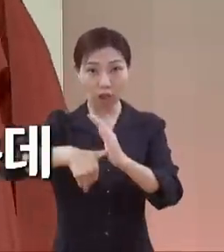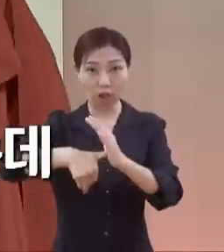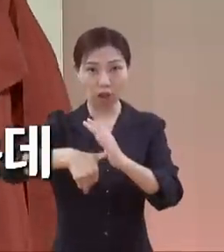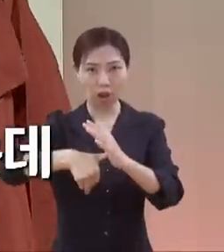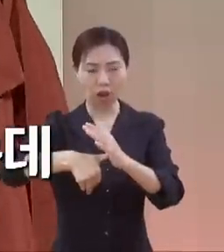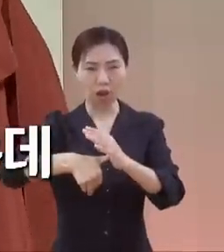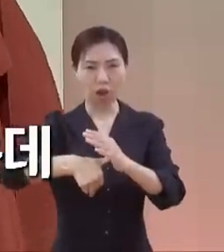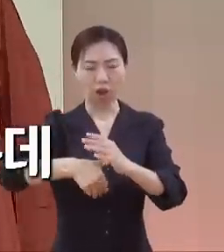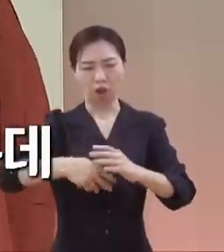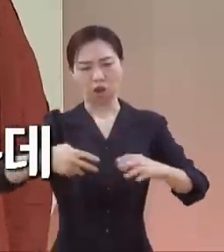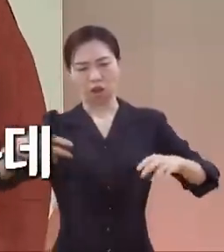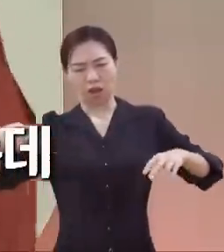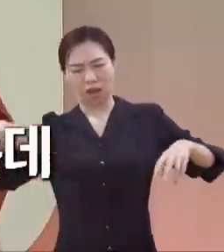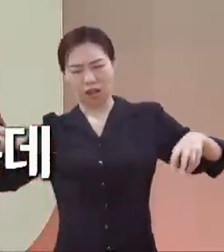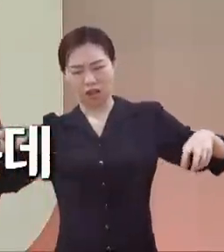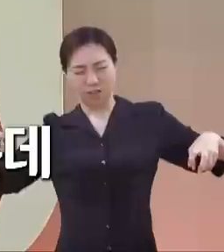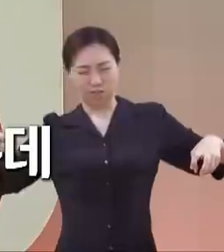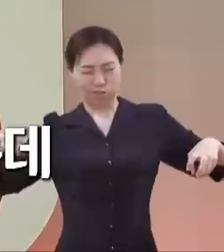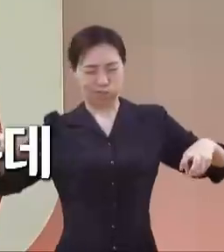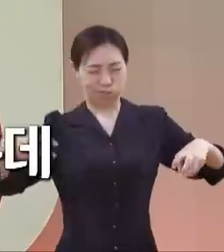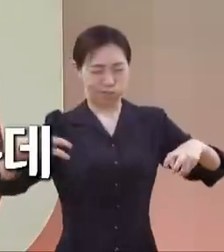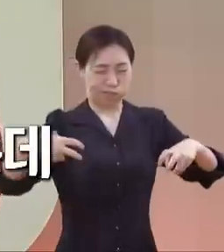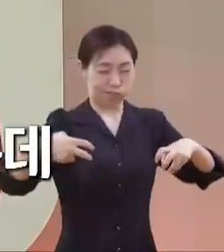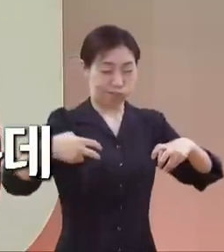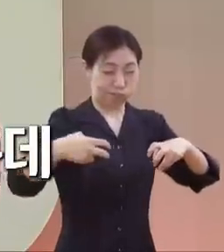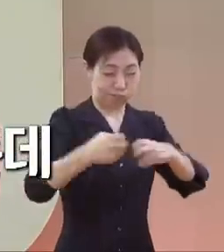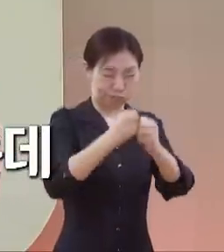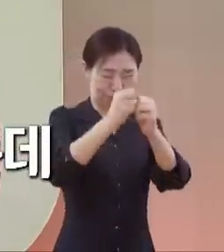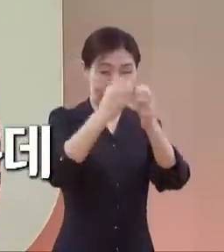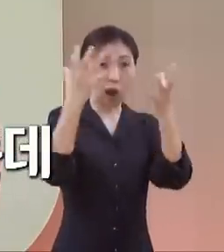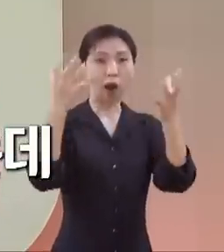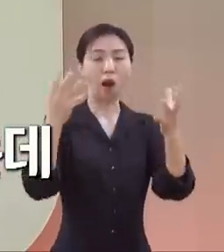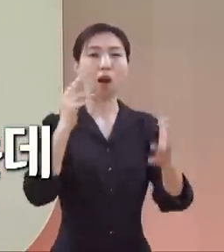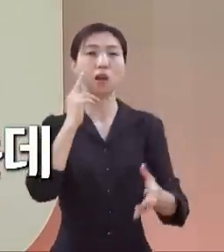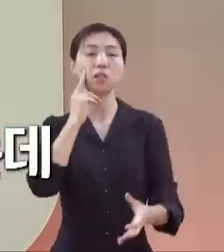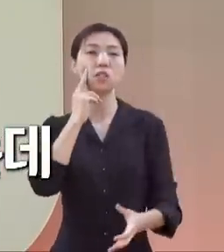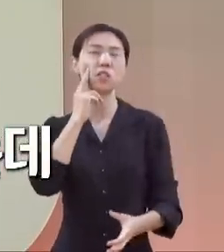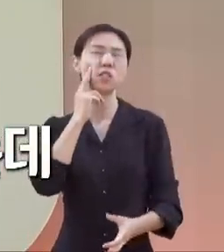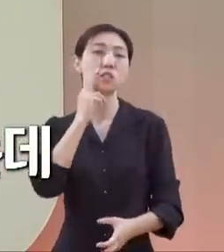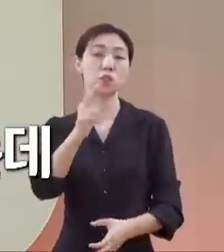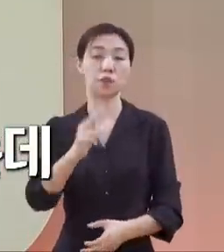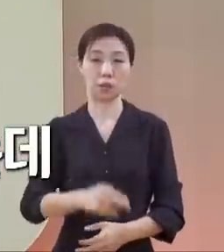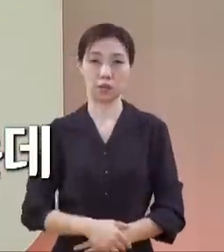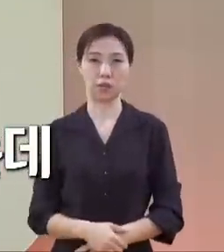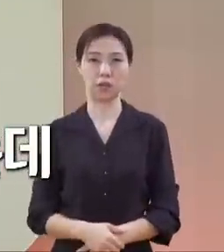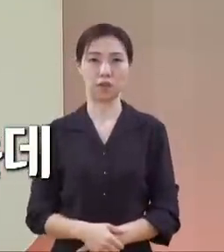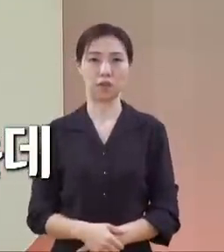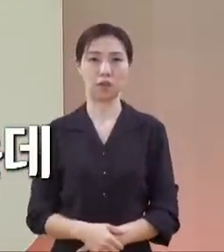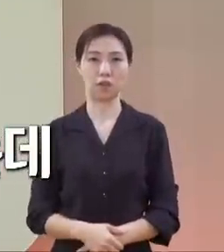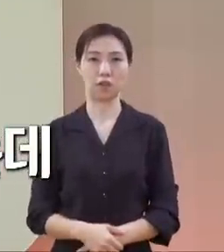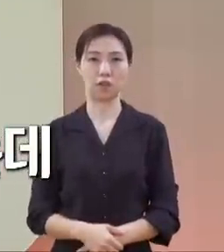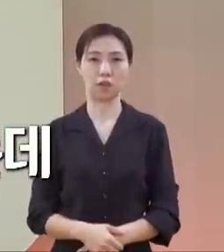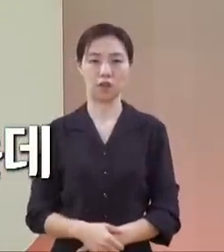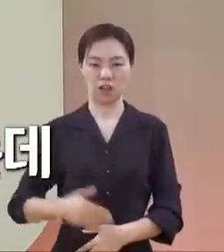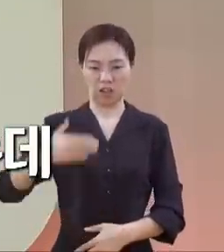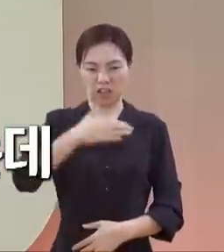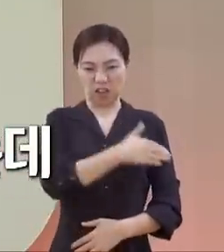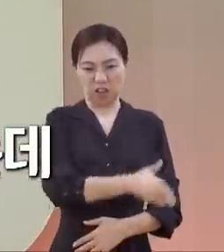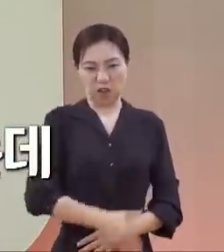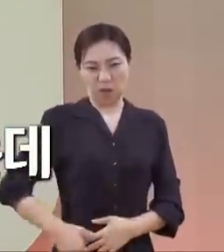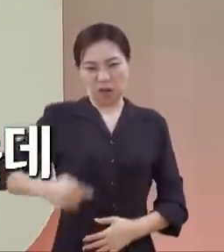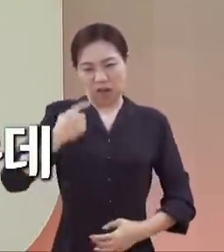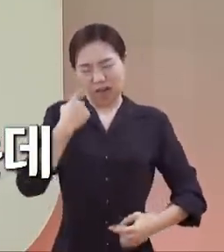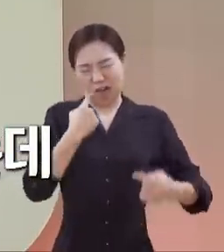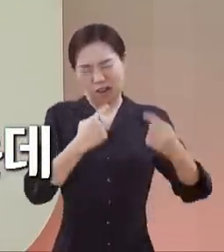도로에서 엄청난 대형 교통사고를 당하셨대요 대형 교통사고로 당해 가지고 그 온몸이 박살이